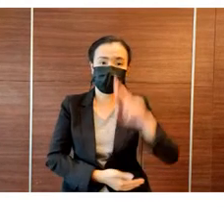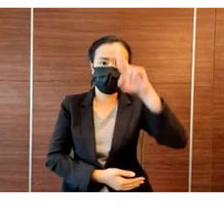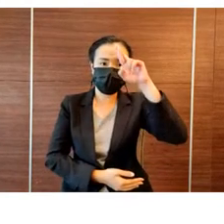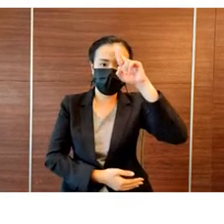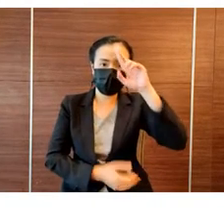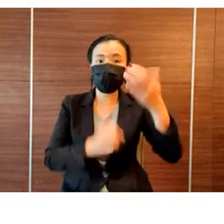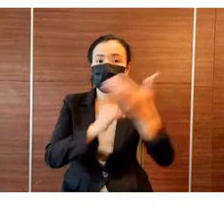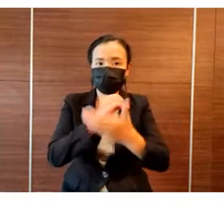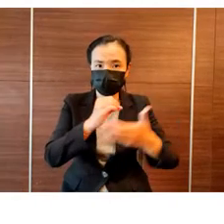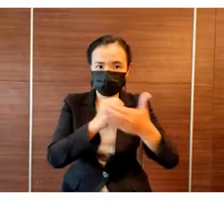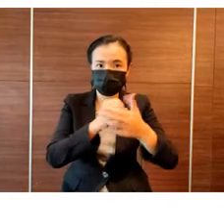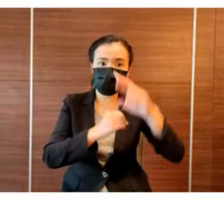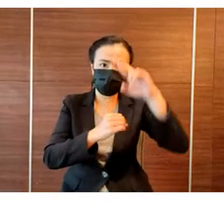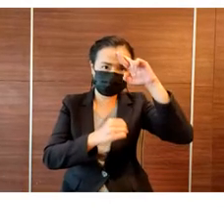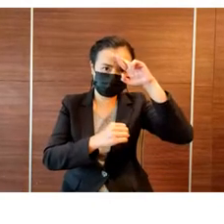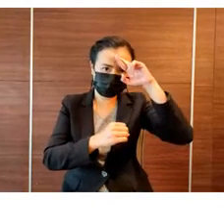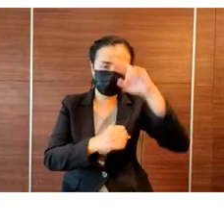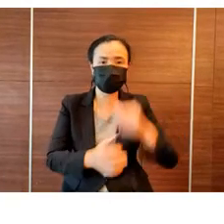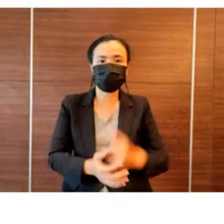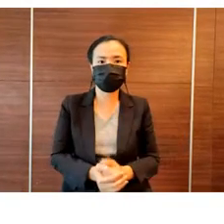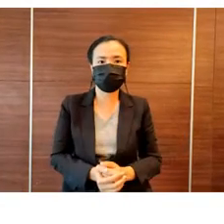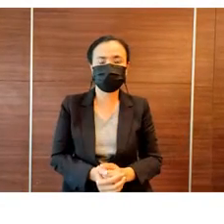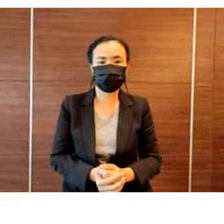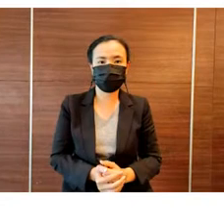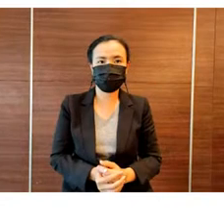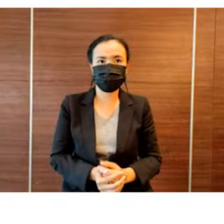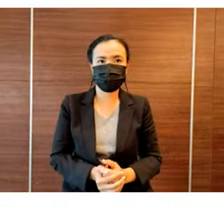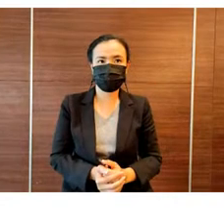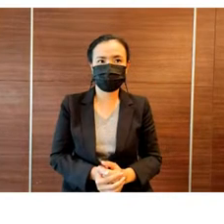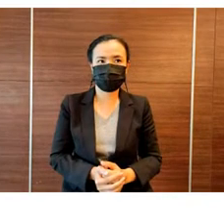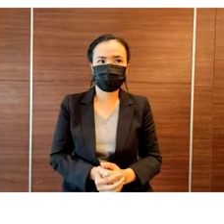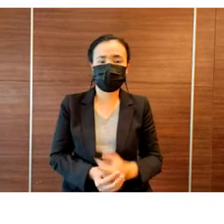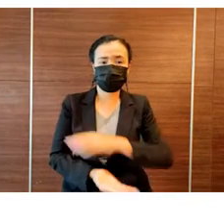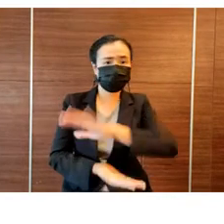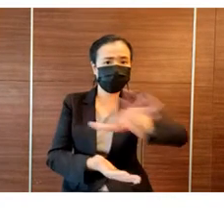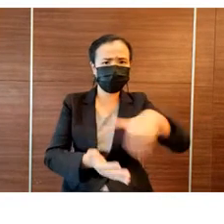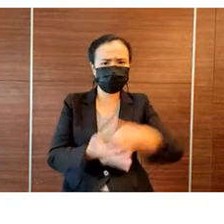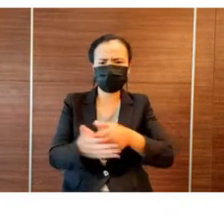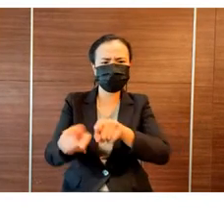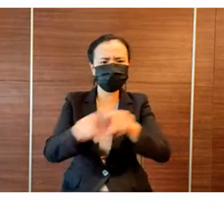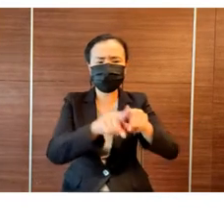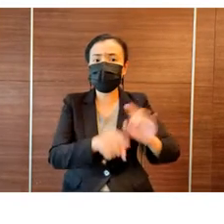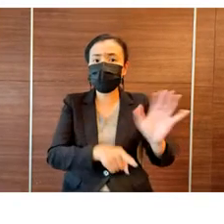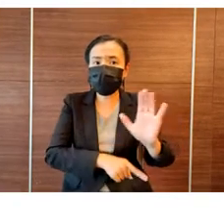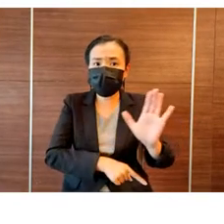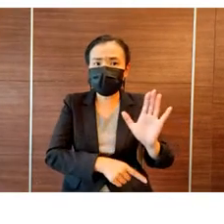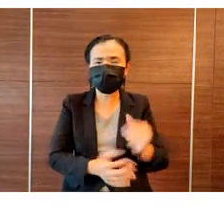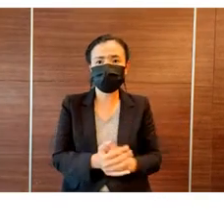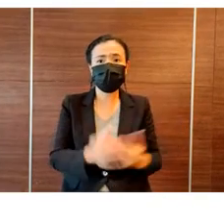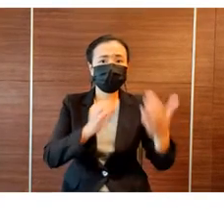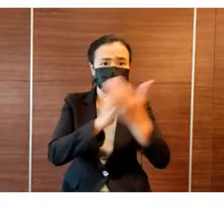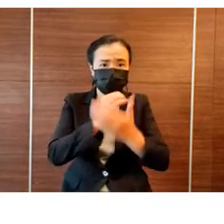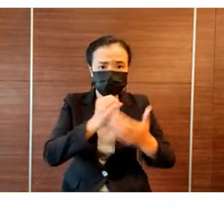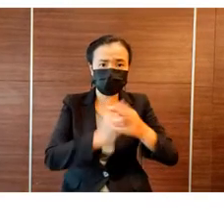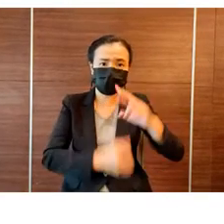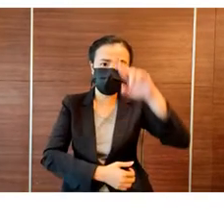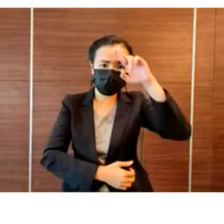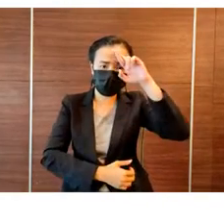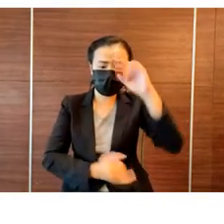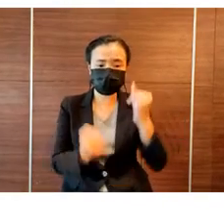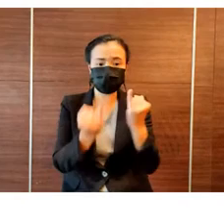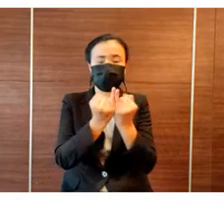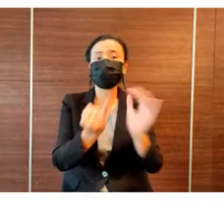พติดเนี่ยเป็นโรคนะครับดังนั้นเนี่ยเราไม่ใช่ทุกคนจะเป็นไม่ใช่ว่าทุกคนที่ใช้ยาเสพติดจะเป็นโรคติดยาเสพ